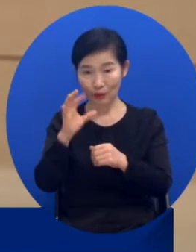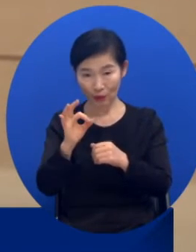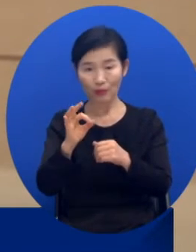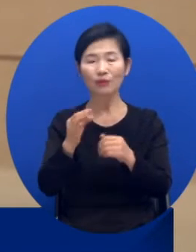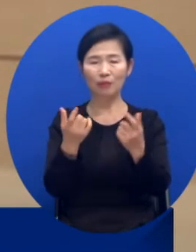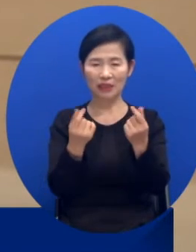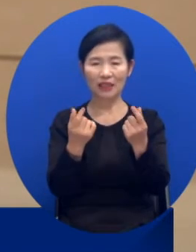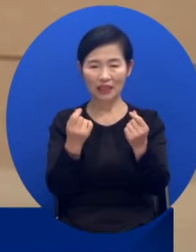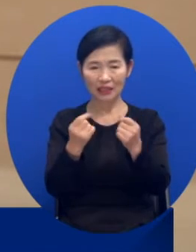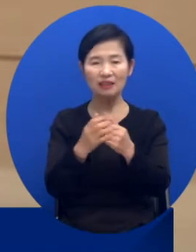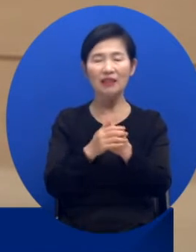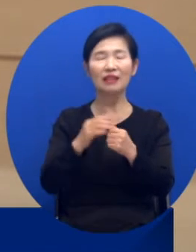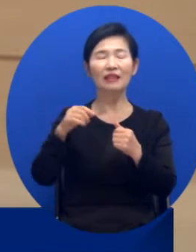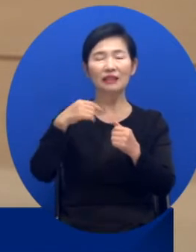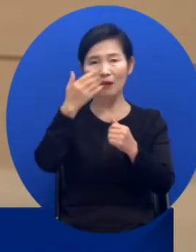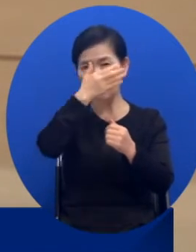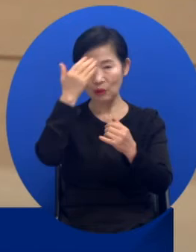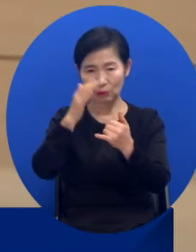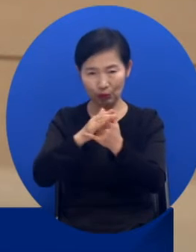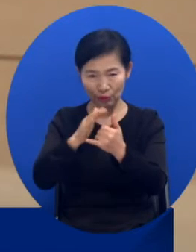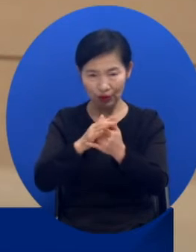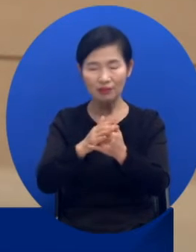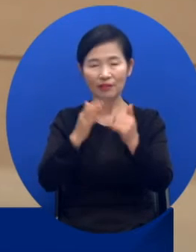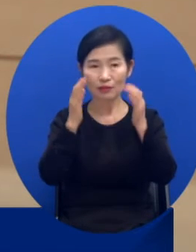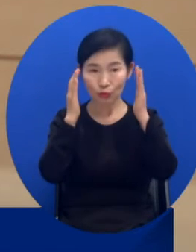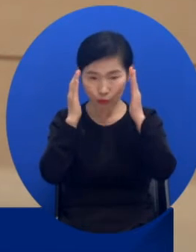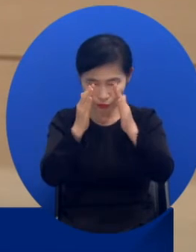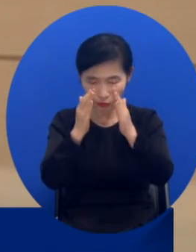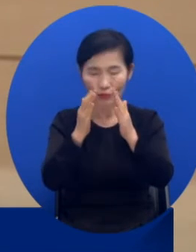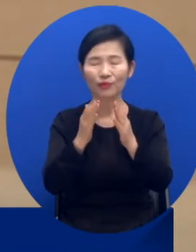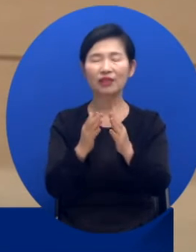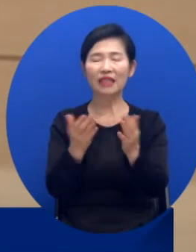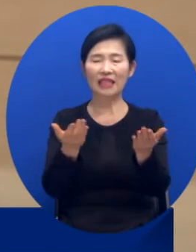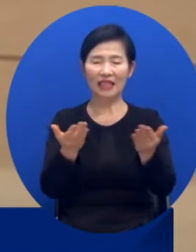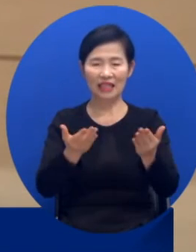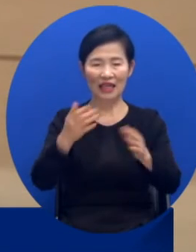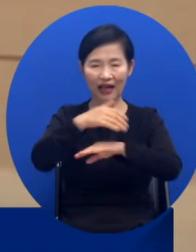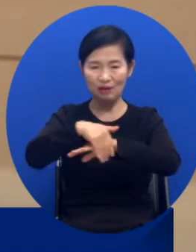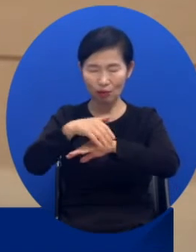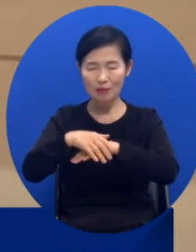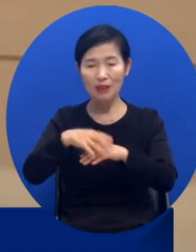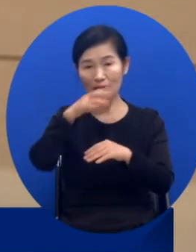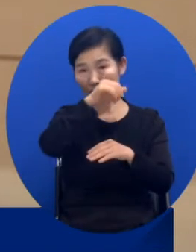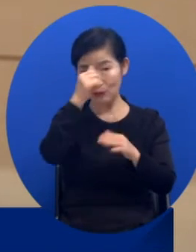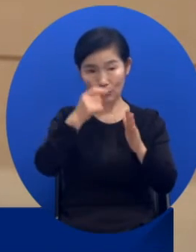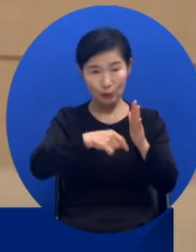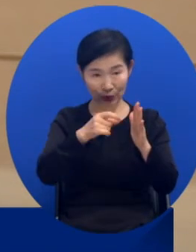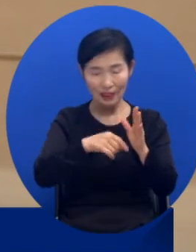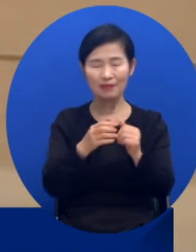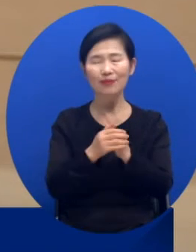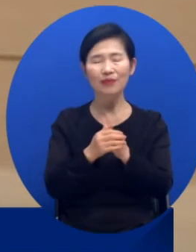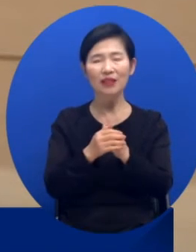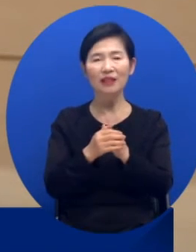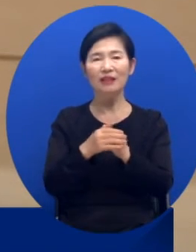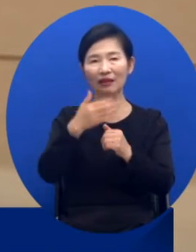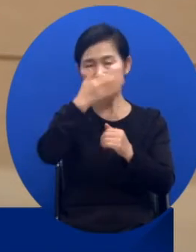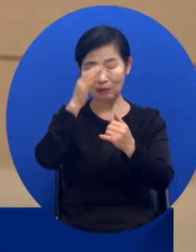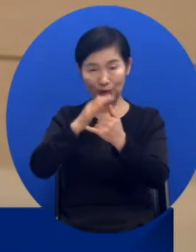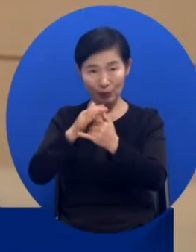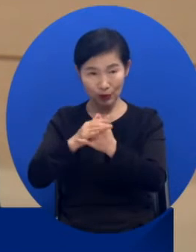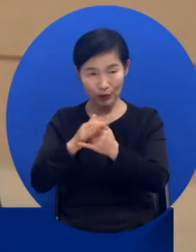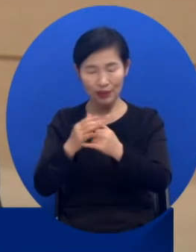초점을 맞춰서 사역을 펼치려고 합니다 그래서 모든 우리 장로교 교단들이 에 항체 들을 세우는 일에